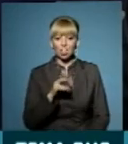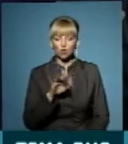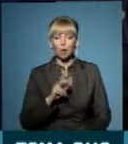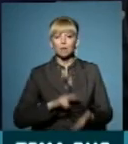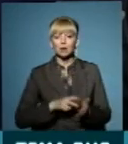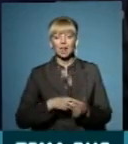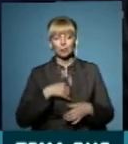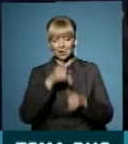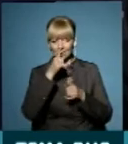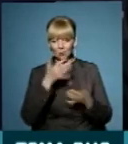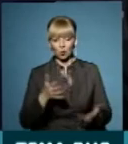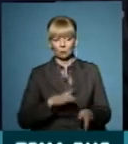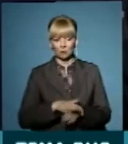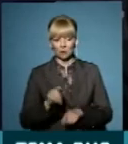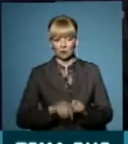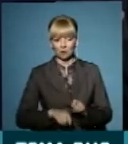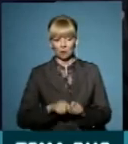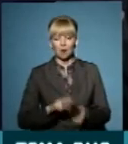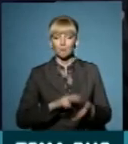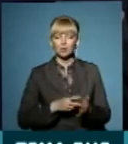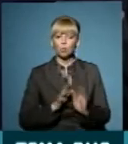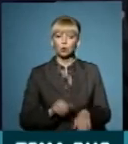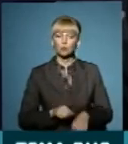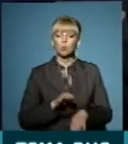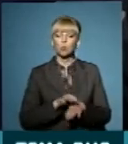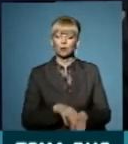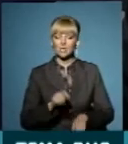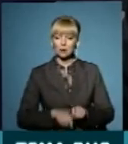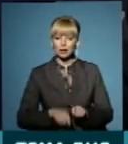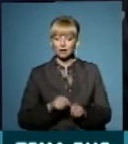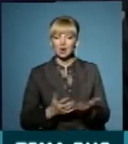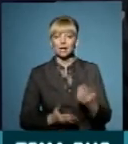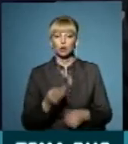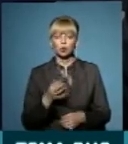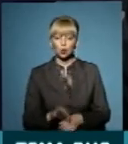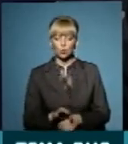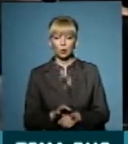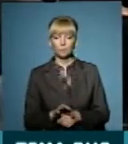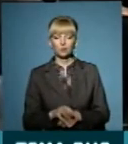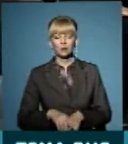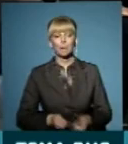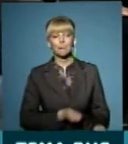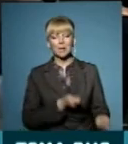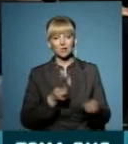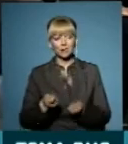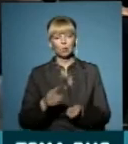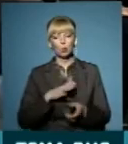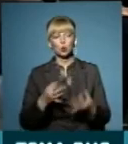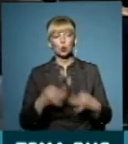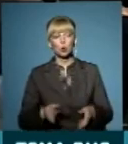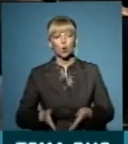Планові може бути проведена перевірка, якщо перевізником було